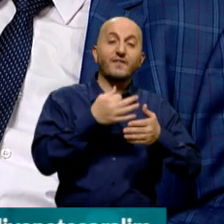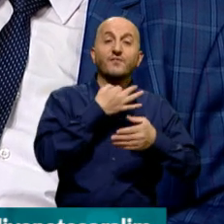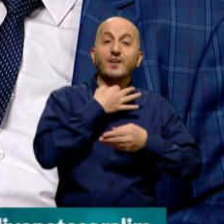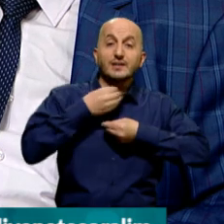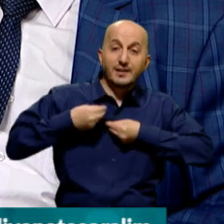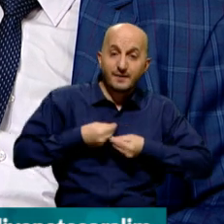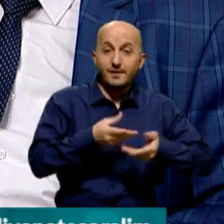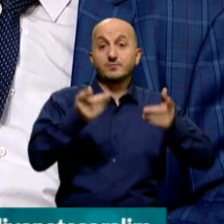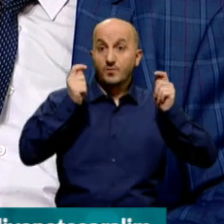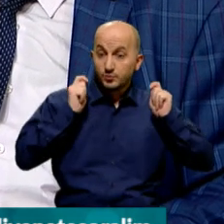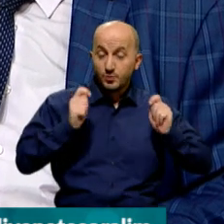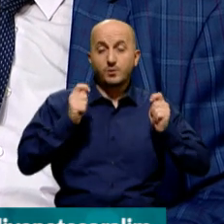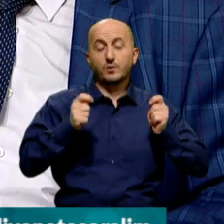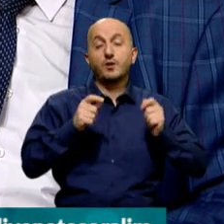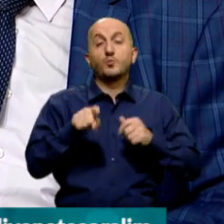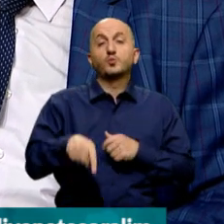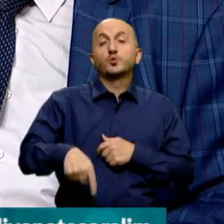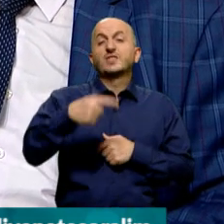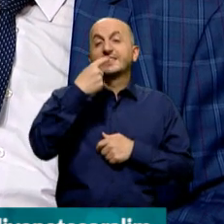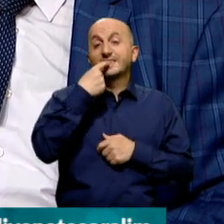dağıtmak zorundalar.